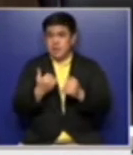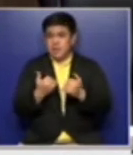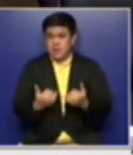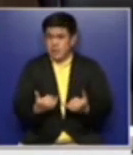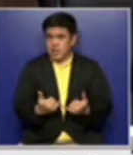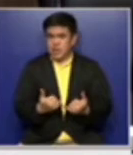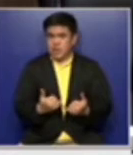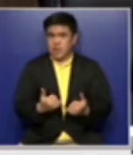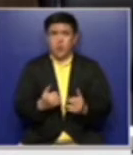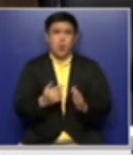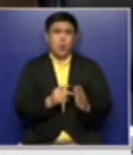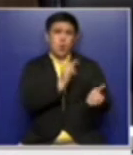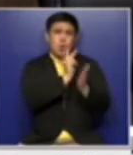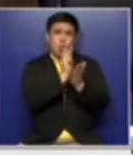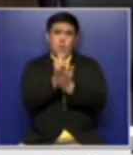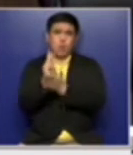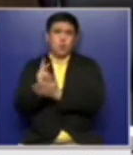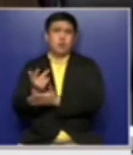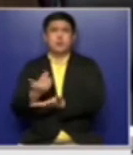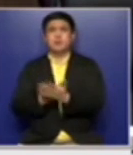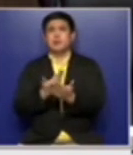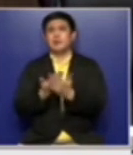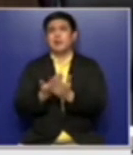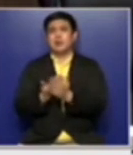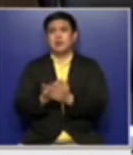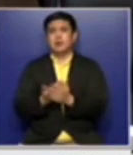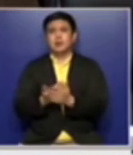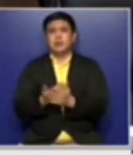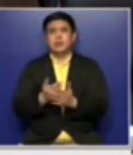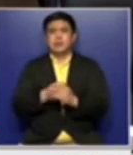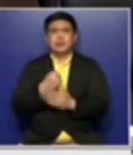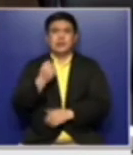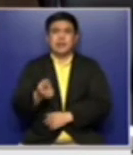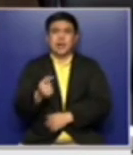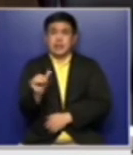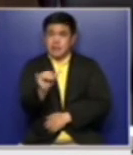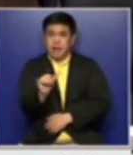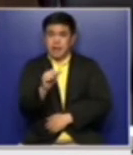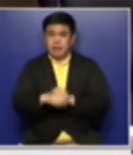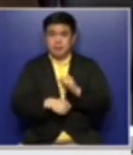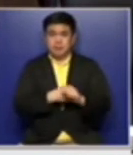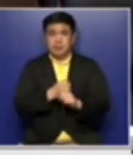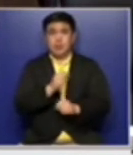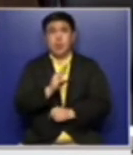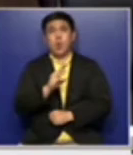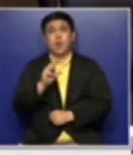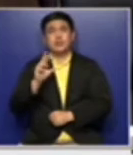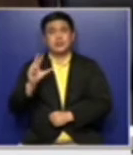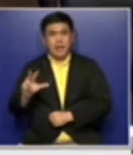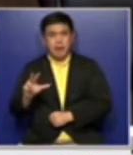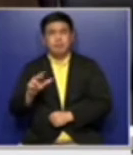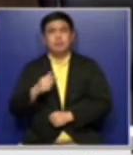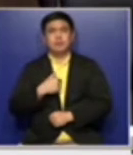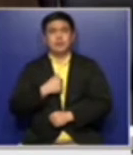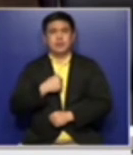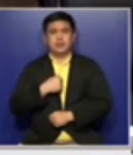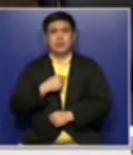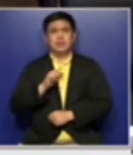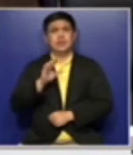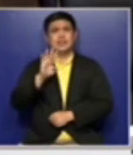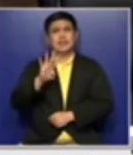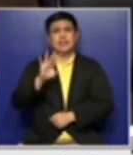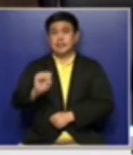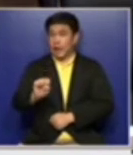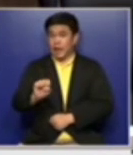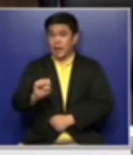ยังไม่รวมหนี้สาธารณะที่เพิ่มขึ้นจากการชดเชยการขาดดุลงบประมาณในปี2563อีก